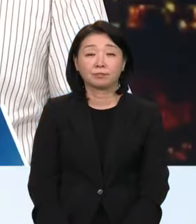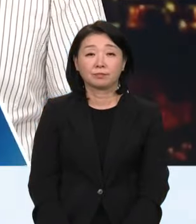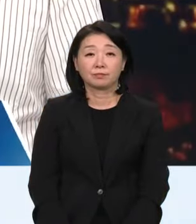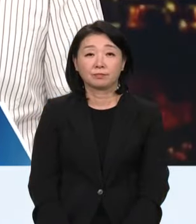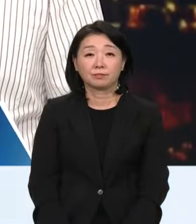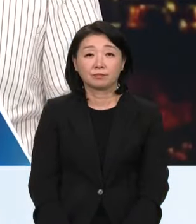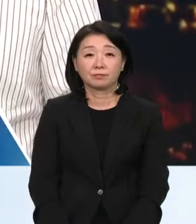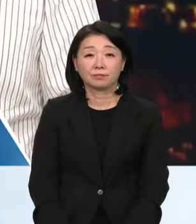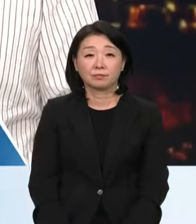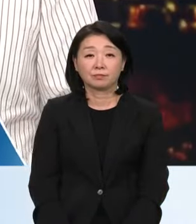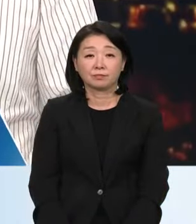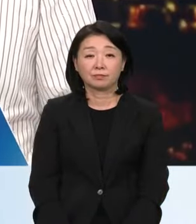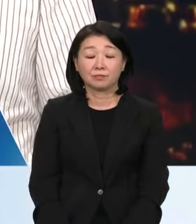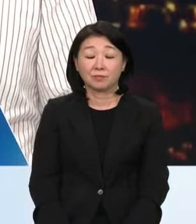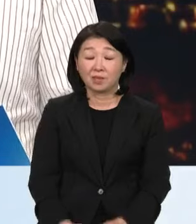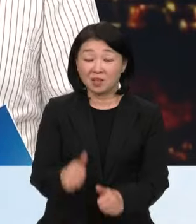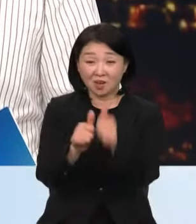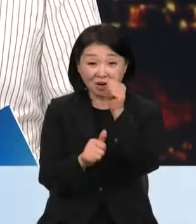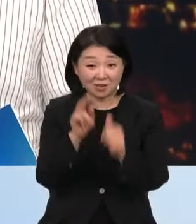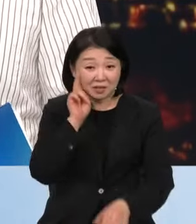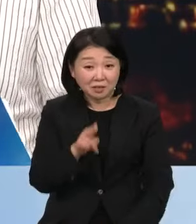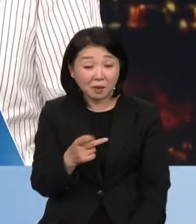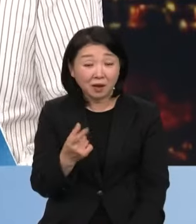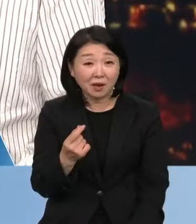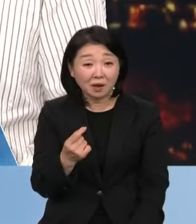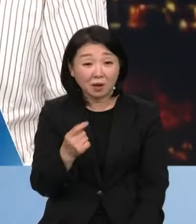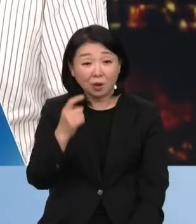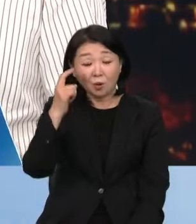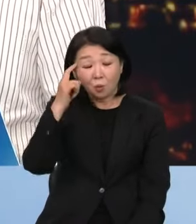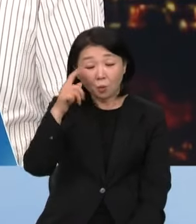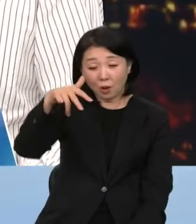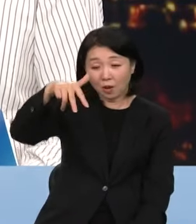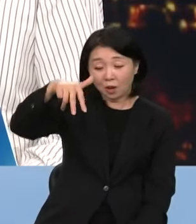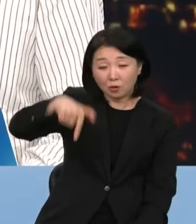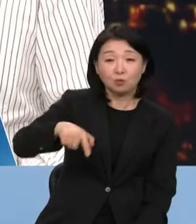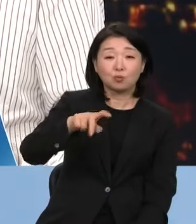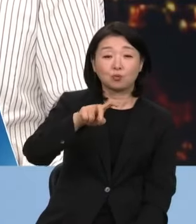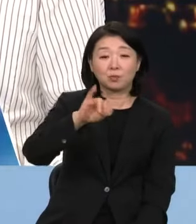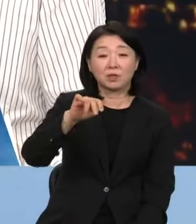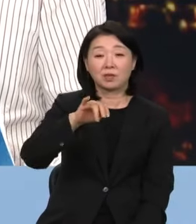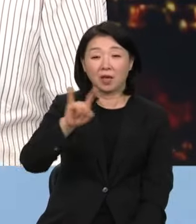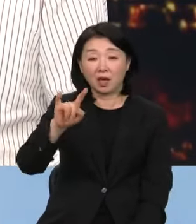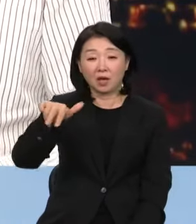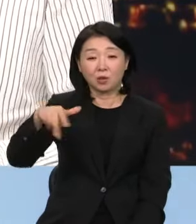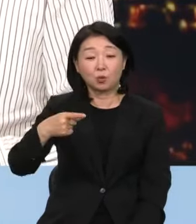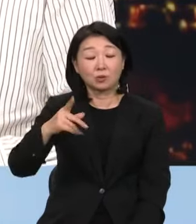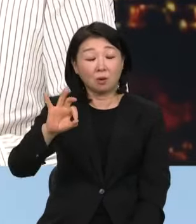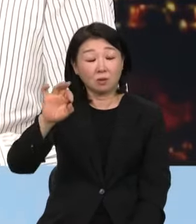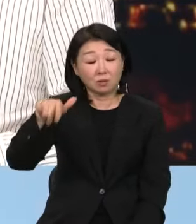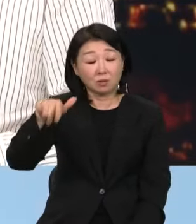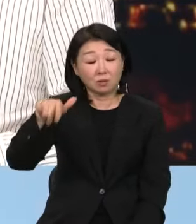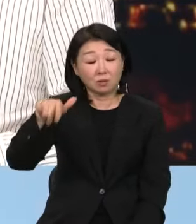생각하는데네이 경쟁이 좀 치열해지는 거 같네요 그동안은 뭐 추미 조정식 같은 뭐 당내 최다선 의원들 이런 사람들이 후보군이